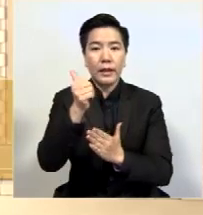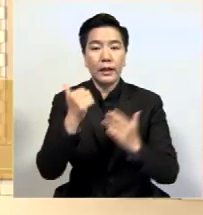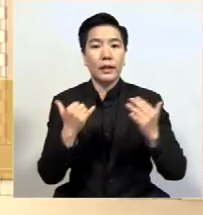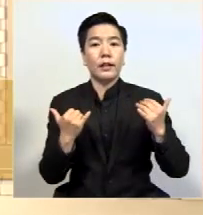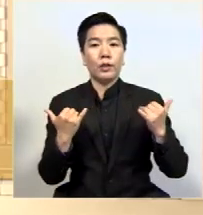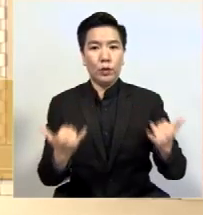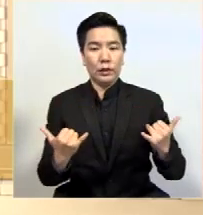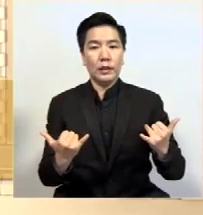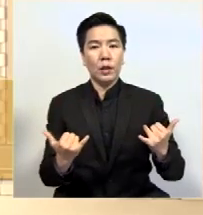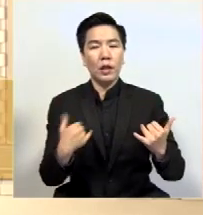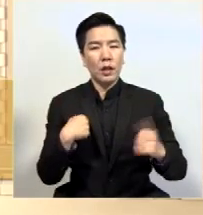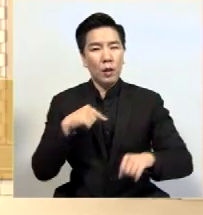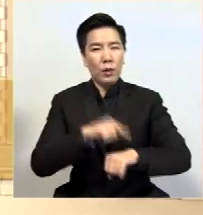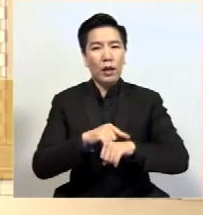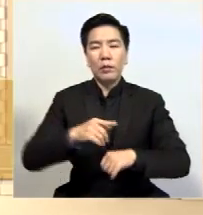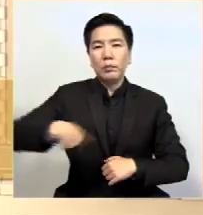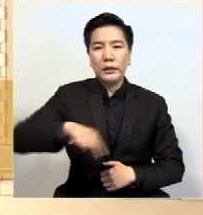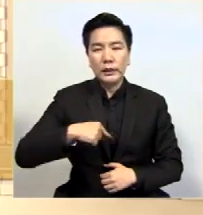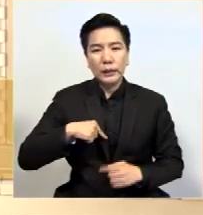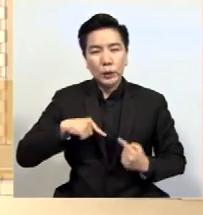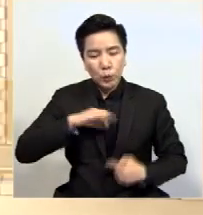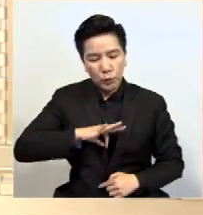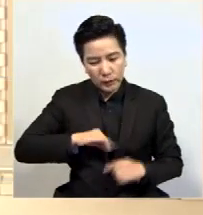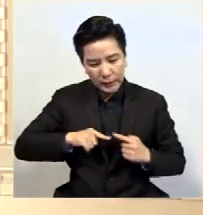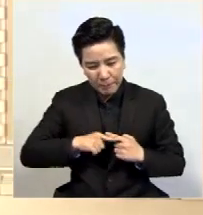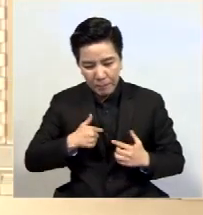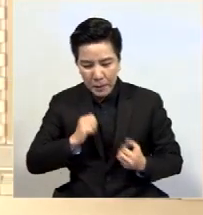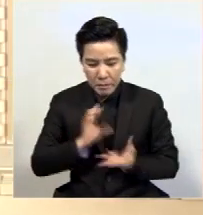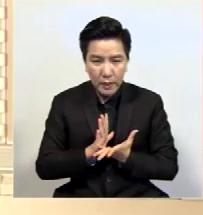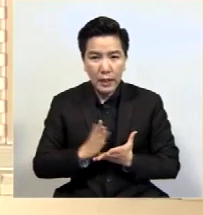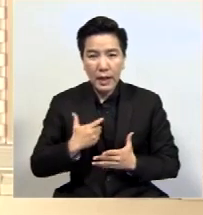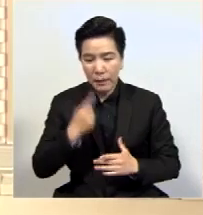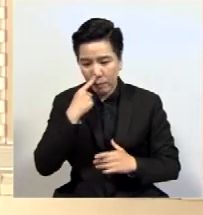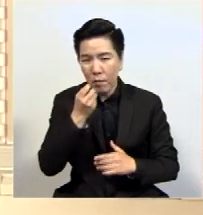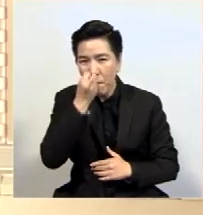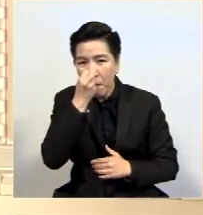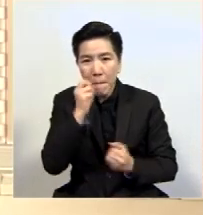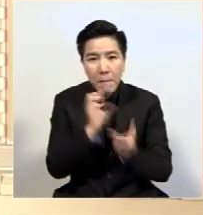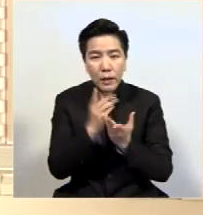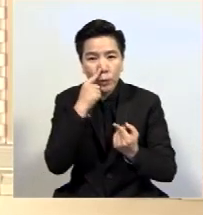เวลานี้อาจเป็นช่วงเวลาที่สร้างความเจ็บปวดและท้าทายความรักความสามัคคี